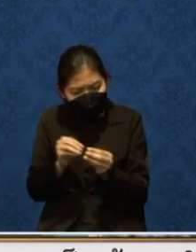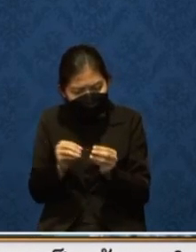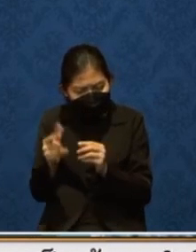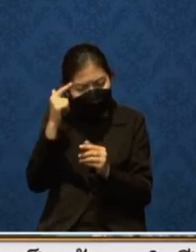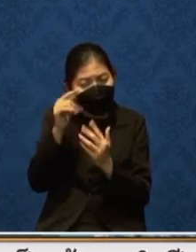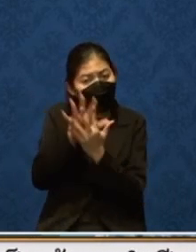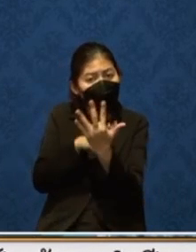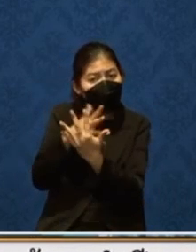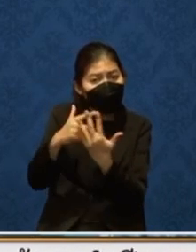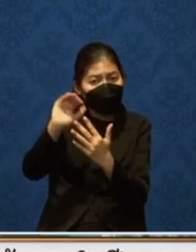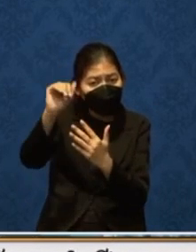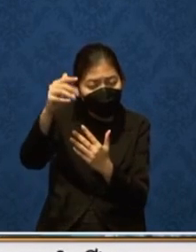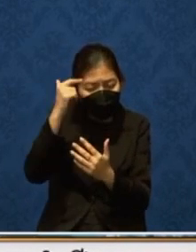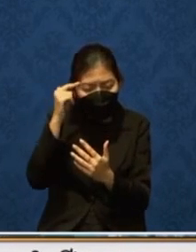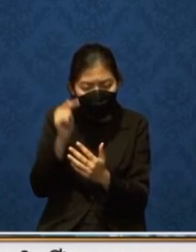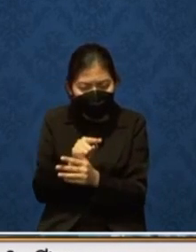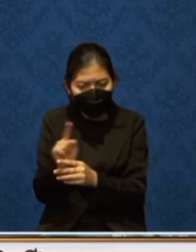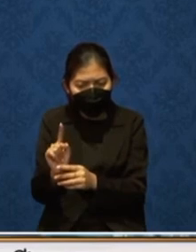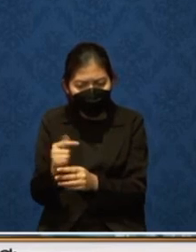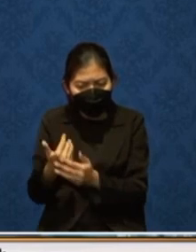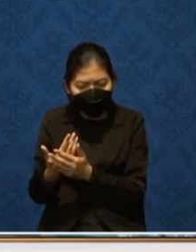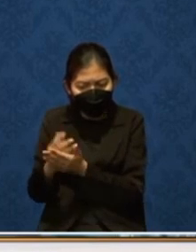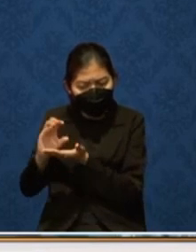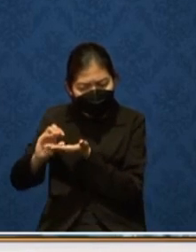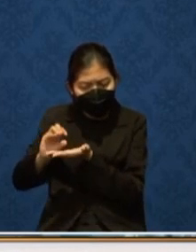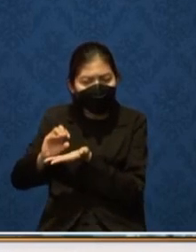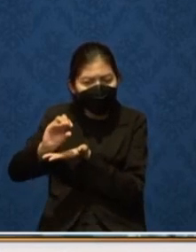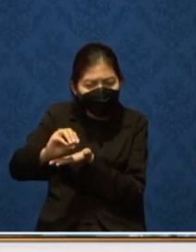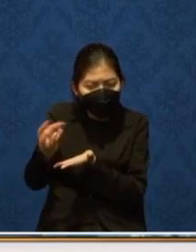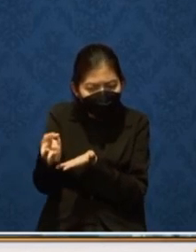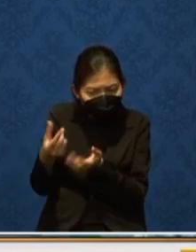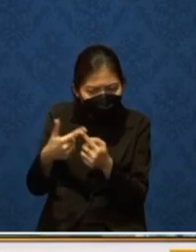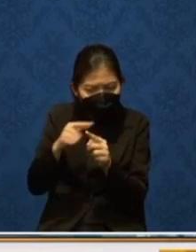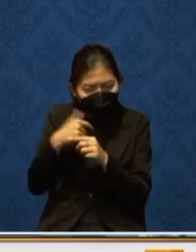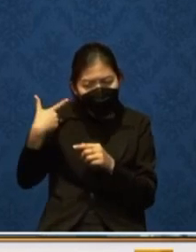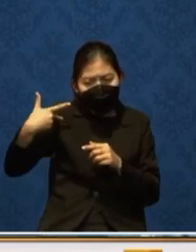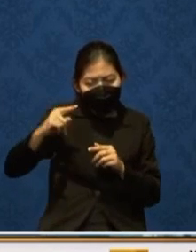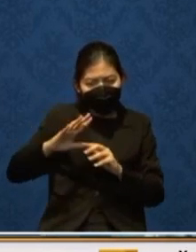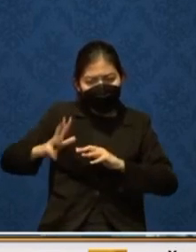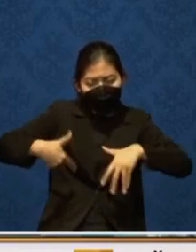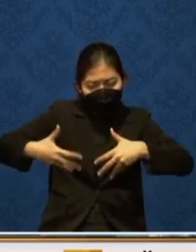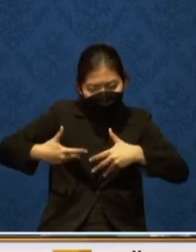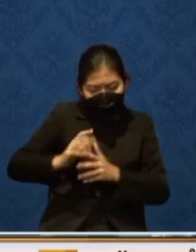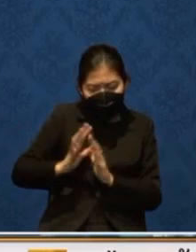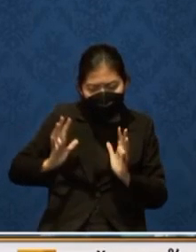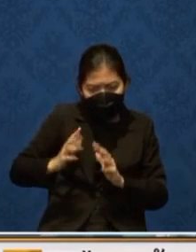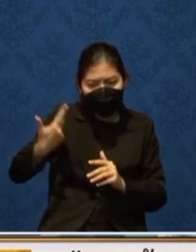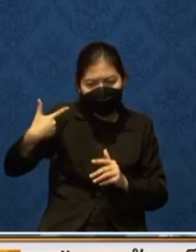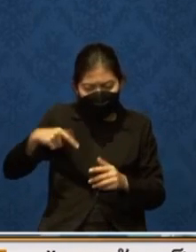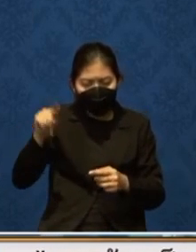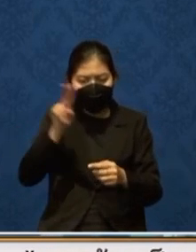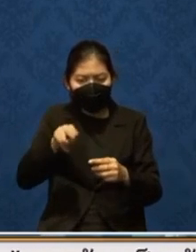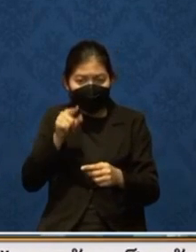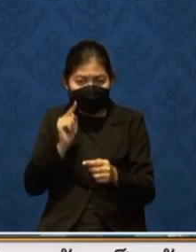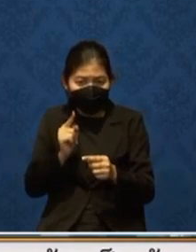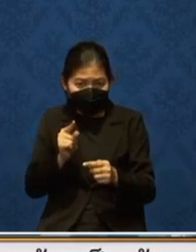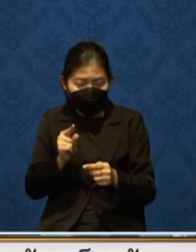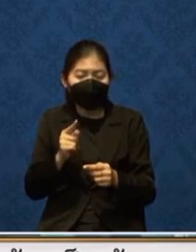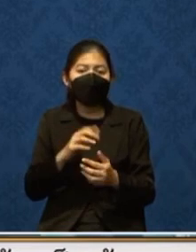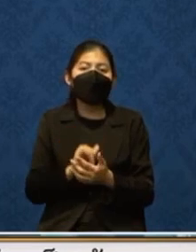ดีที่สุดในคุมค่าทสุ คใช้เงินน้อย แตได้ประโยช์เยอะไม่ใช่หาทำไปเลื่อย สร้างไปเลื่อย แลวเอมายามรวมกัน